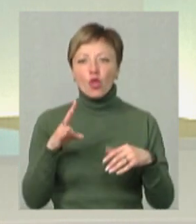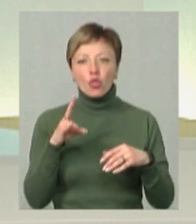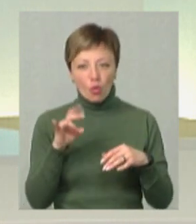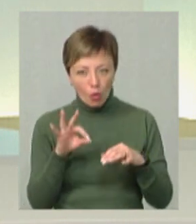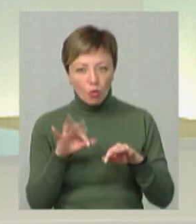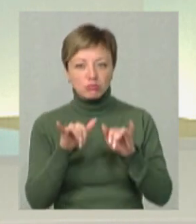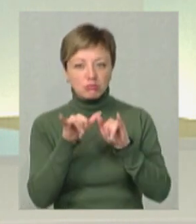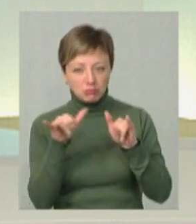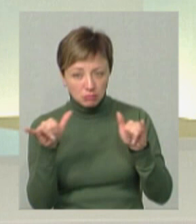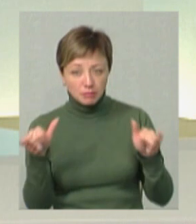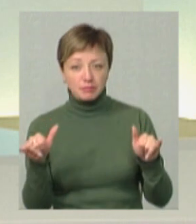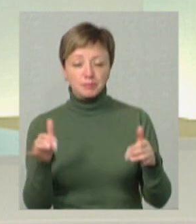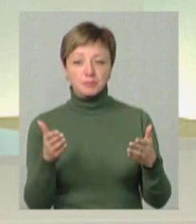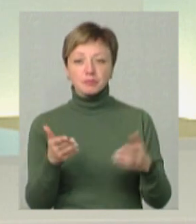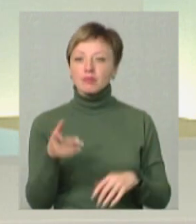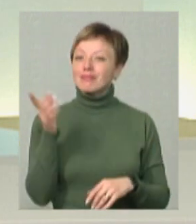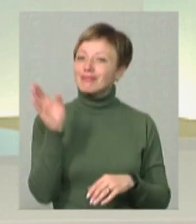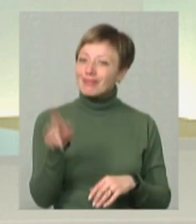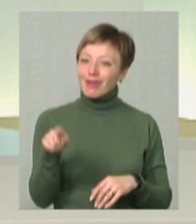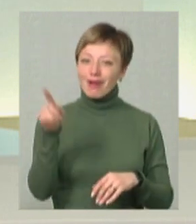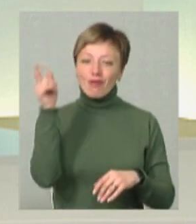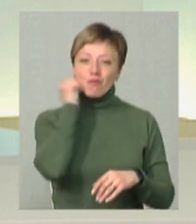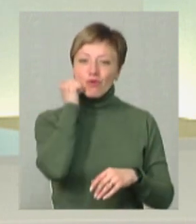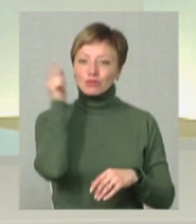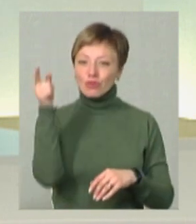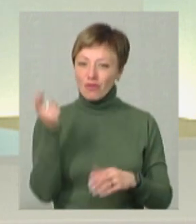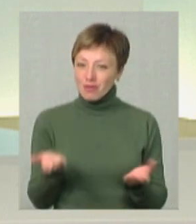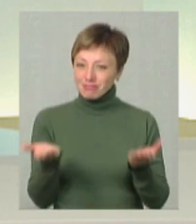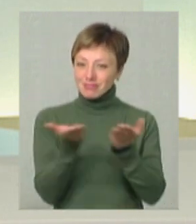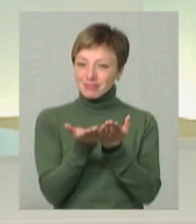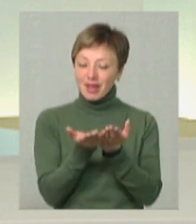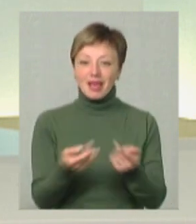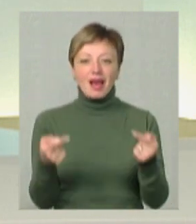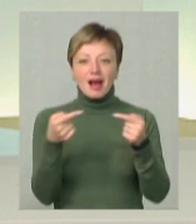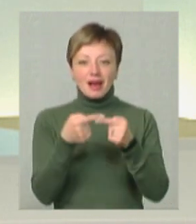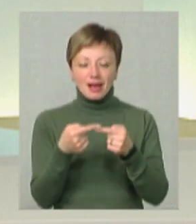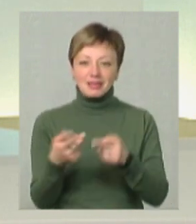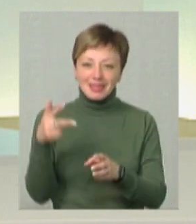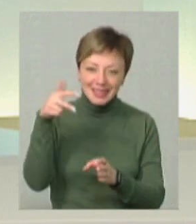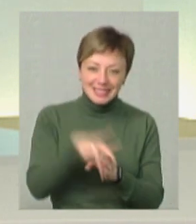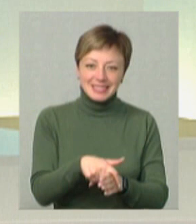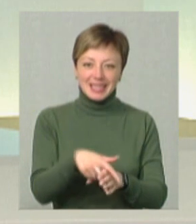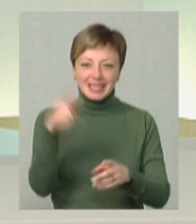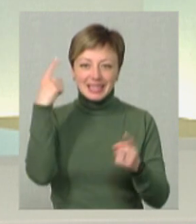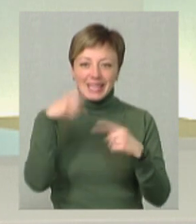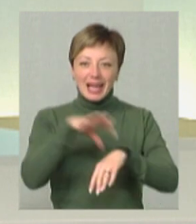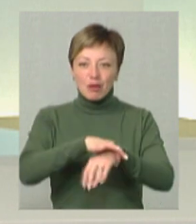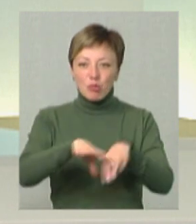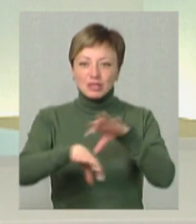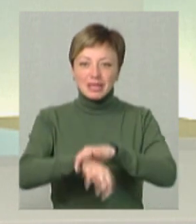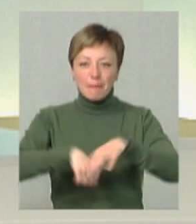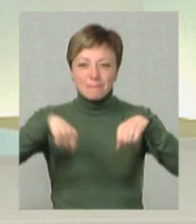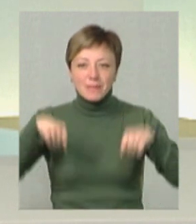розвивалося, то в Московії для контрасту якраз насаджувалось дике кріпосне право в